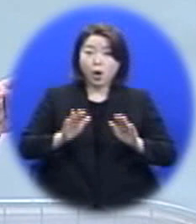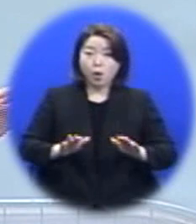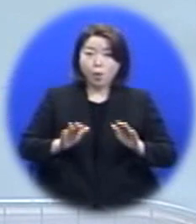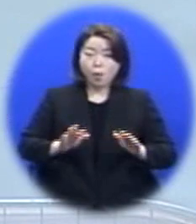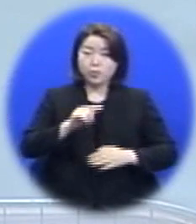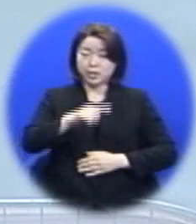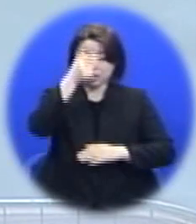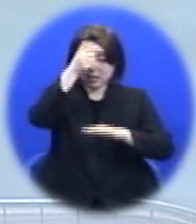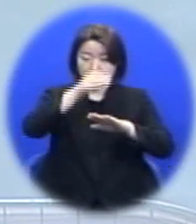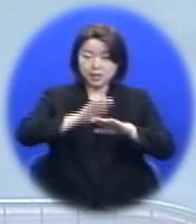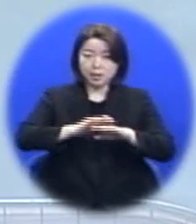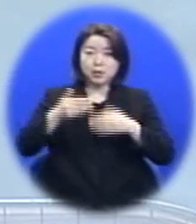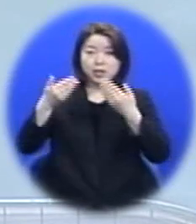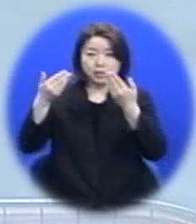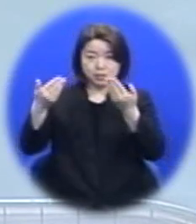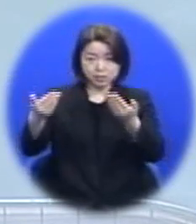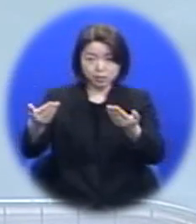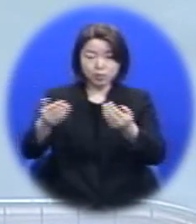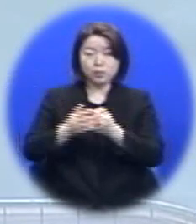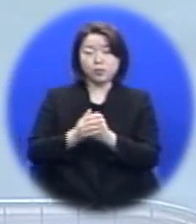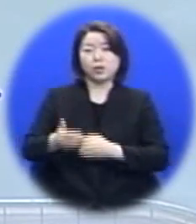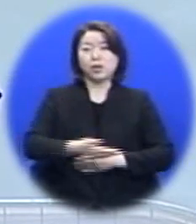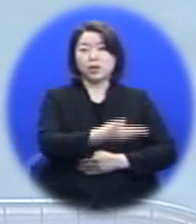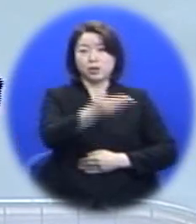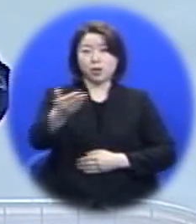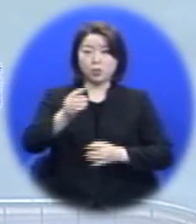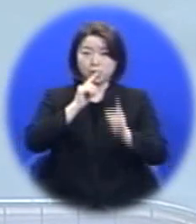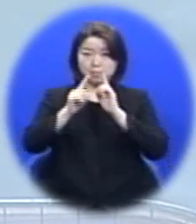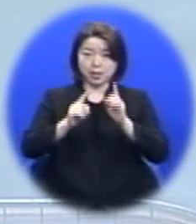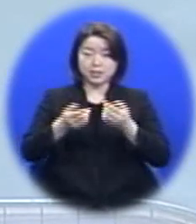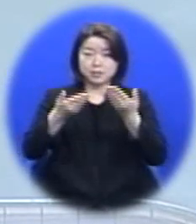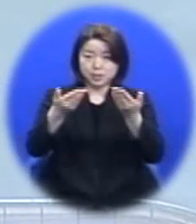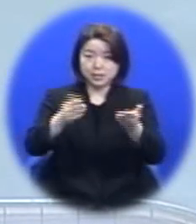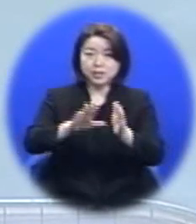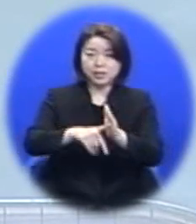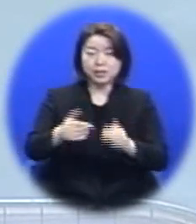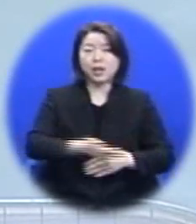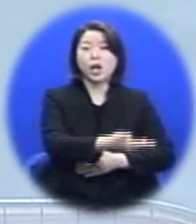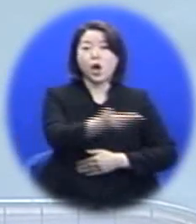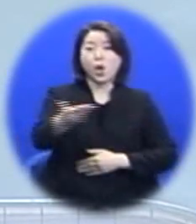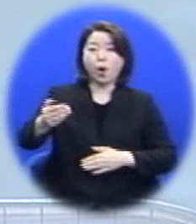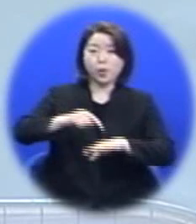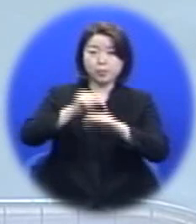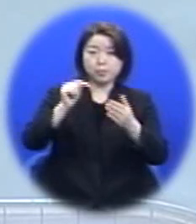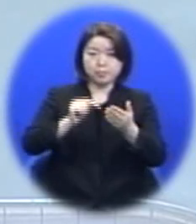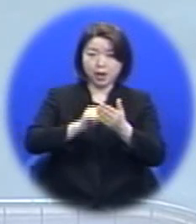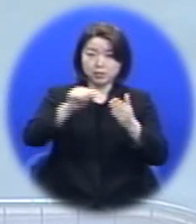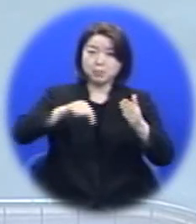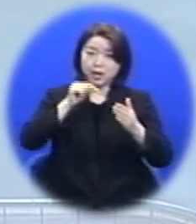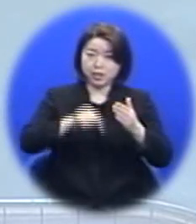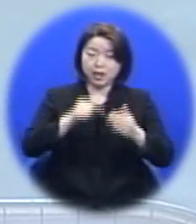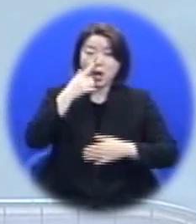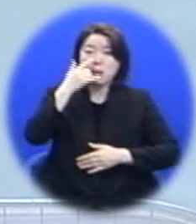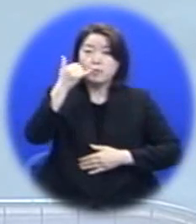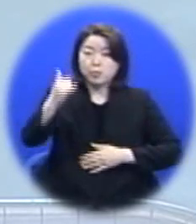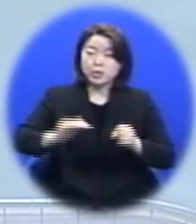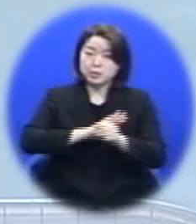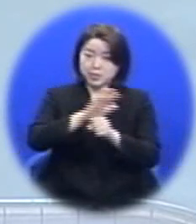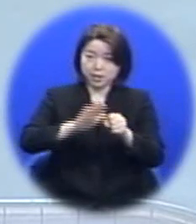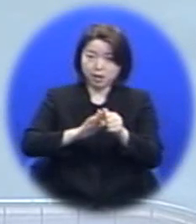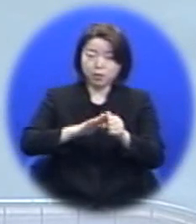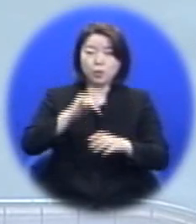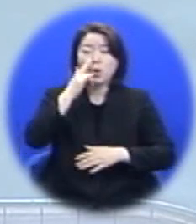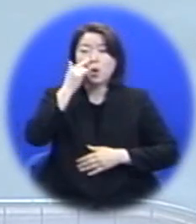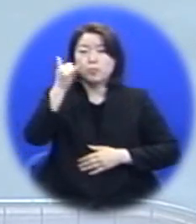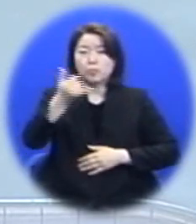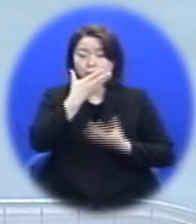이 예배를 드리고 말씀을 여러분과 나누면서 여러분들 마음 안에 부모님을 사랑하고 그리고 부모님을